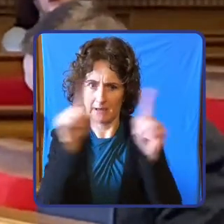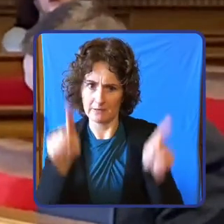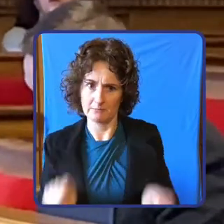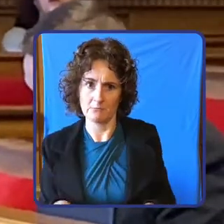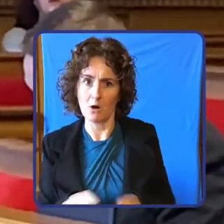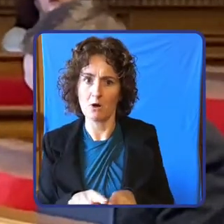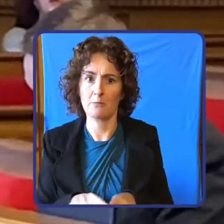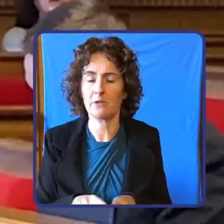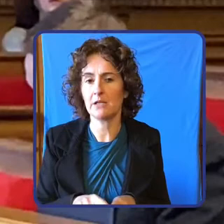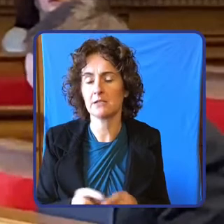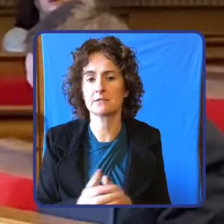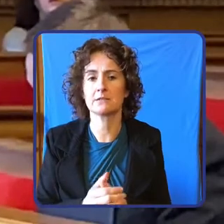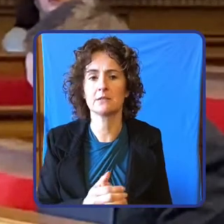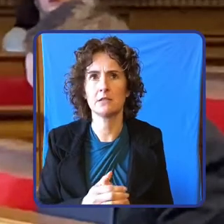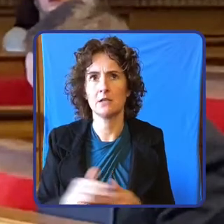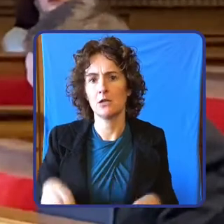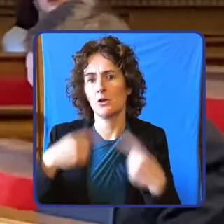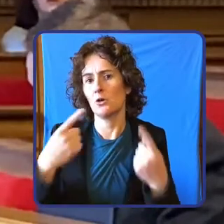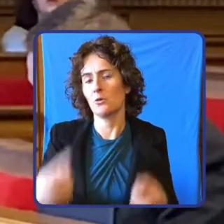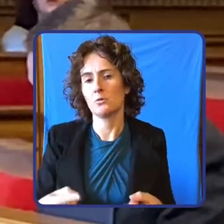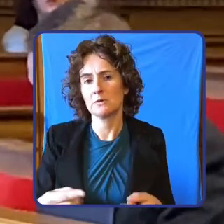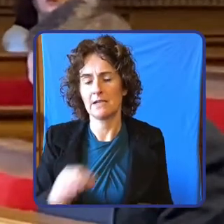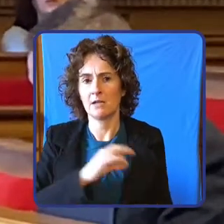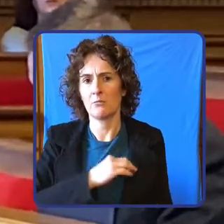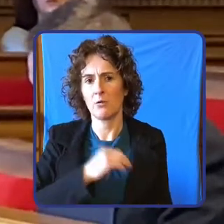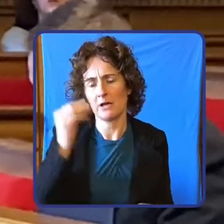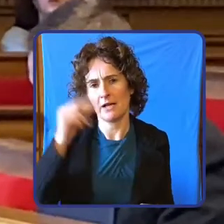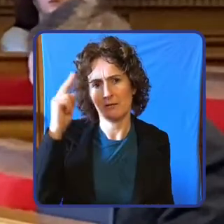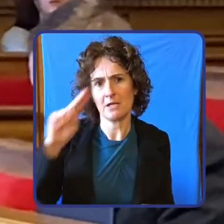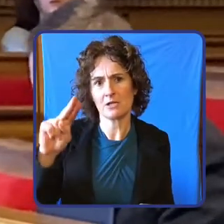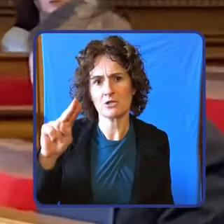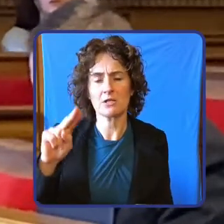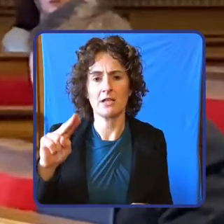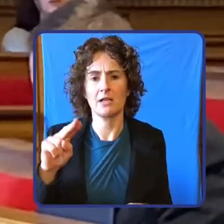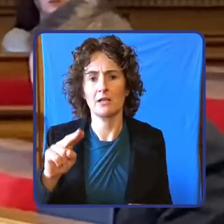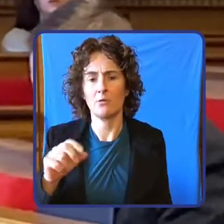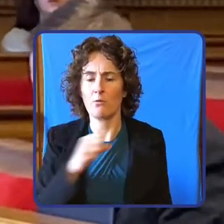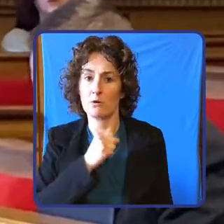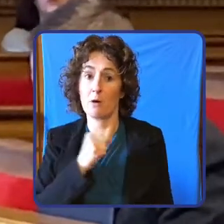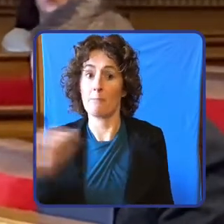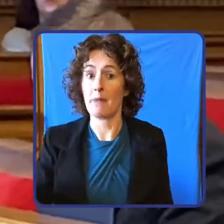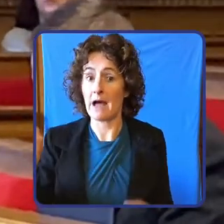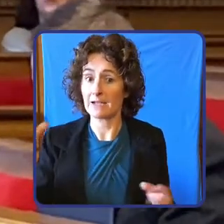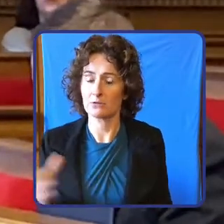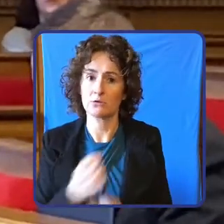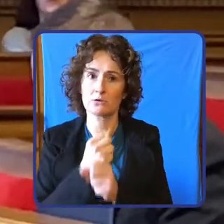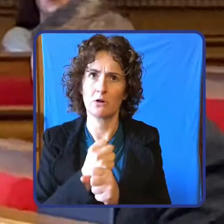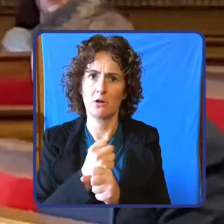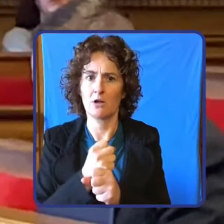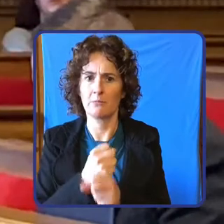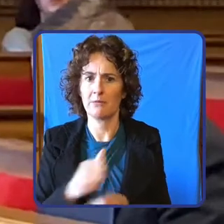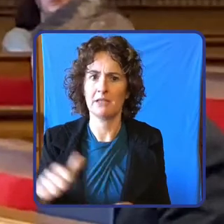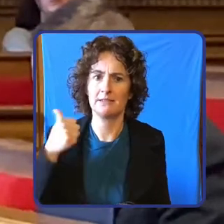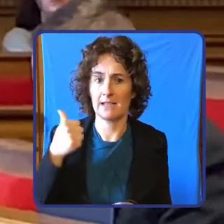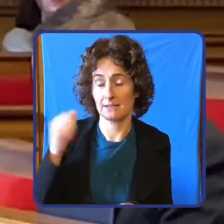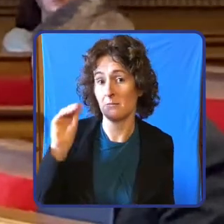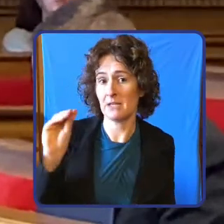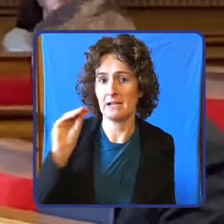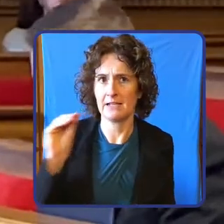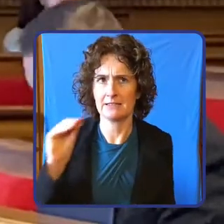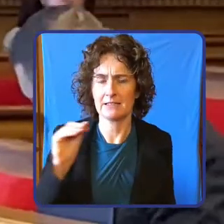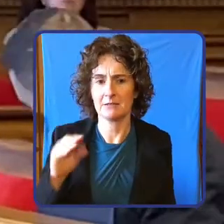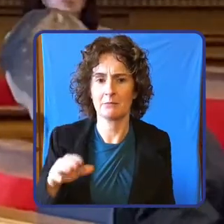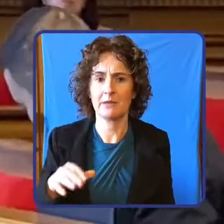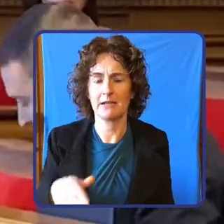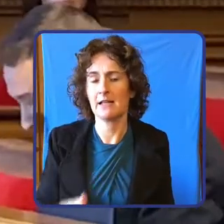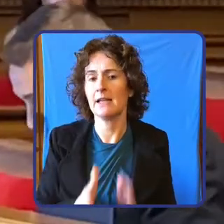úr pártot alapít, ugye pont tegnapi napon jelentette be. Hát nem tudom, legyen szíves már Fejes Péter